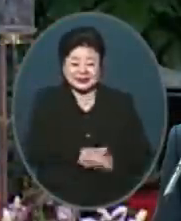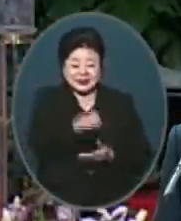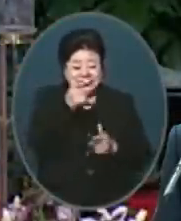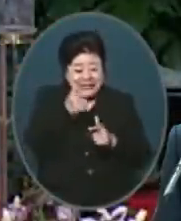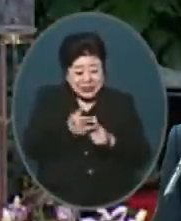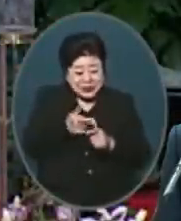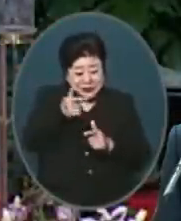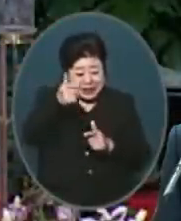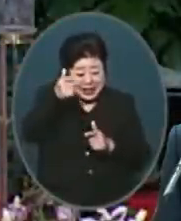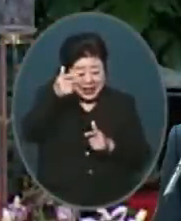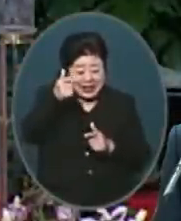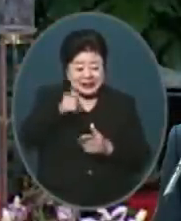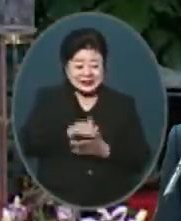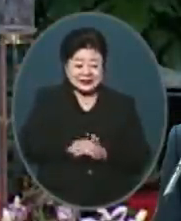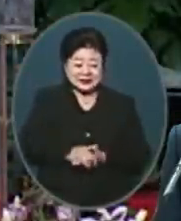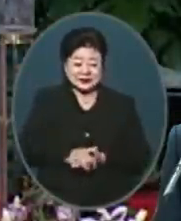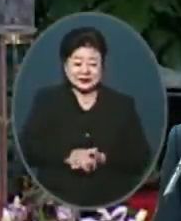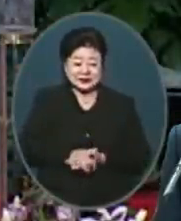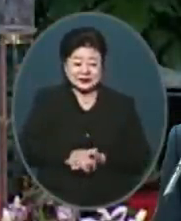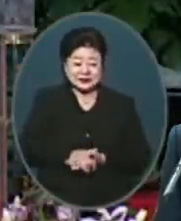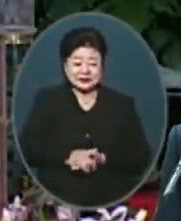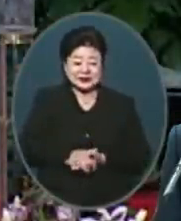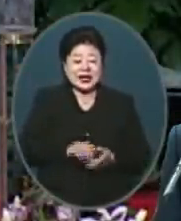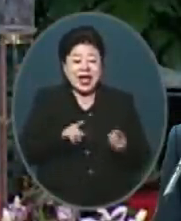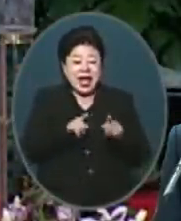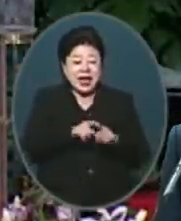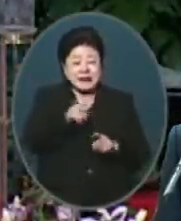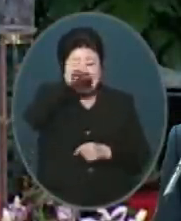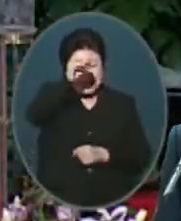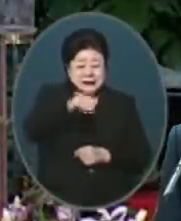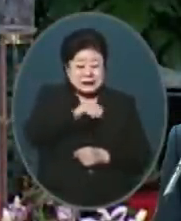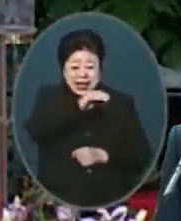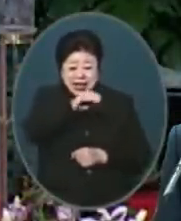우리는 예수님과 함께 십자가에